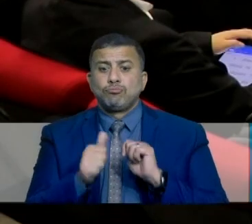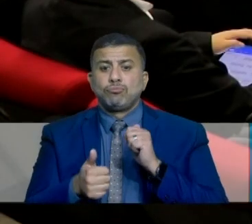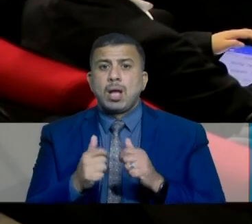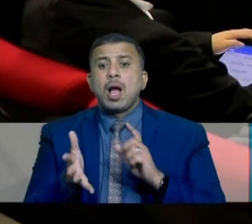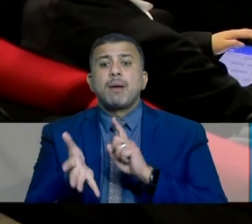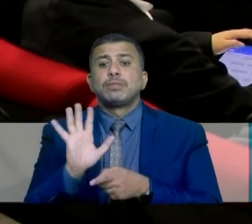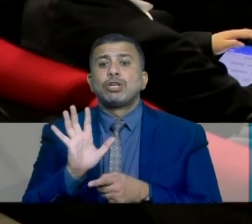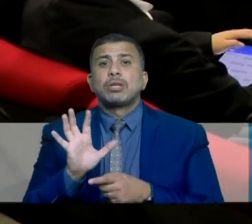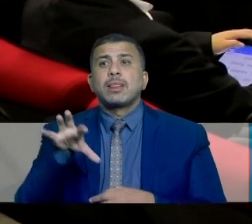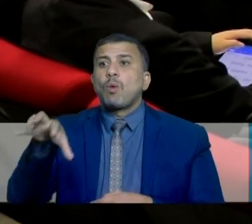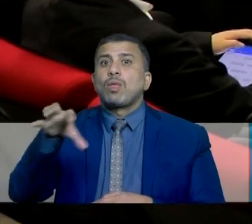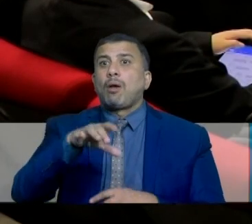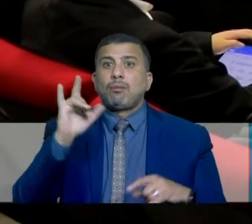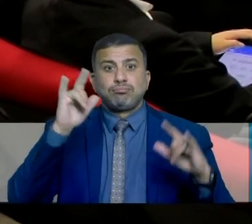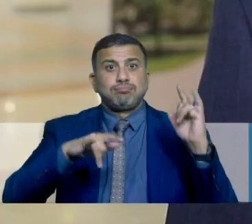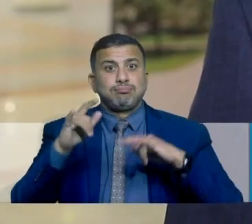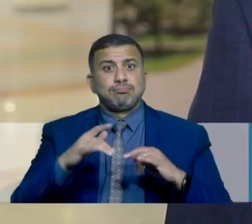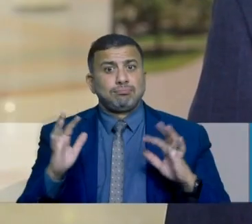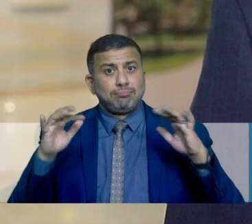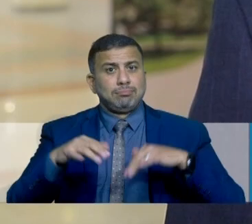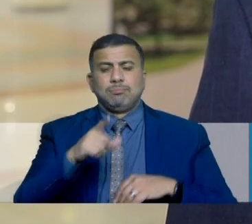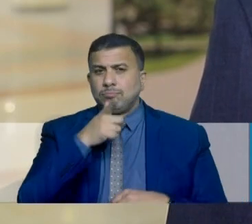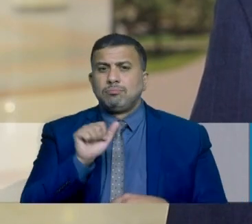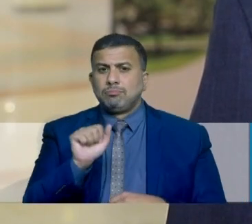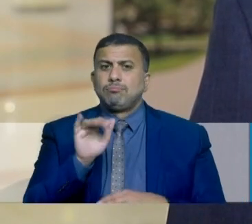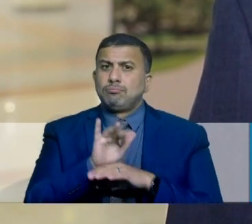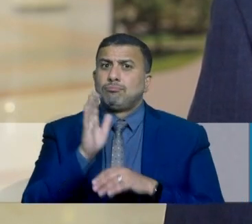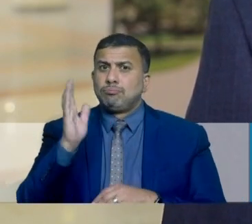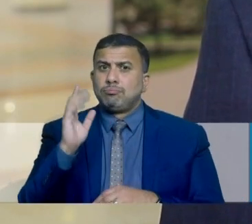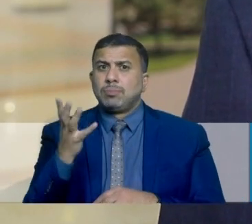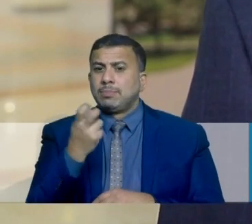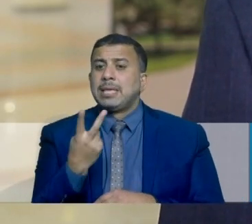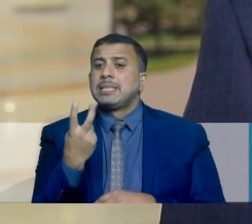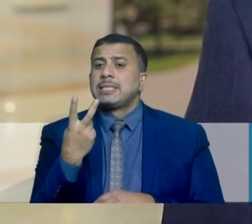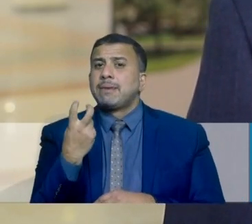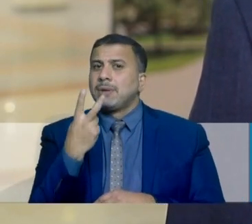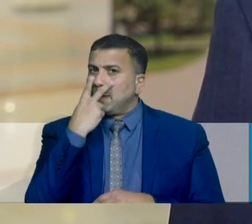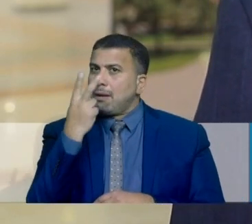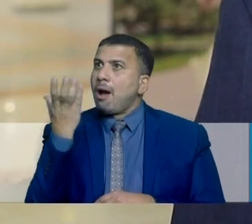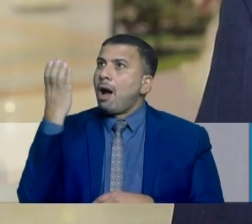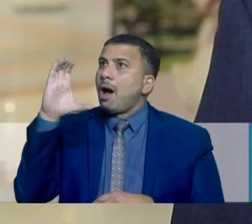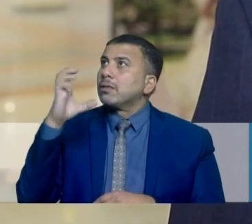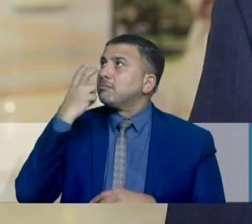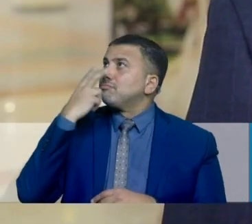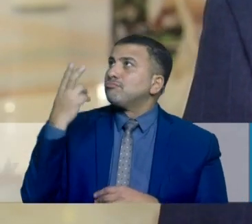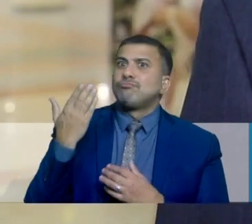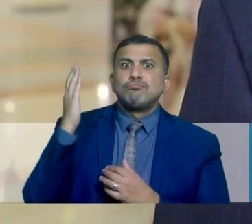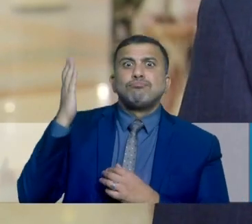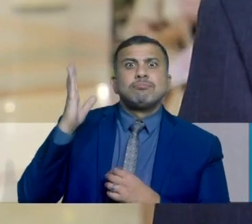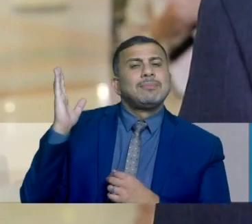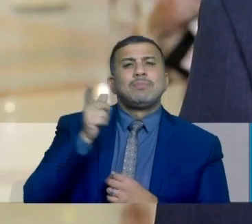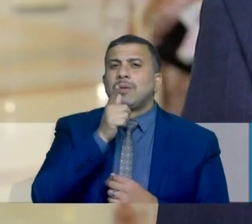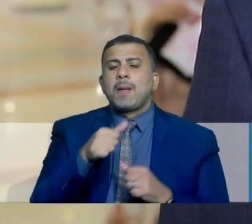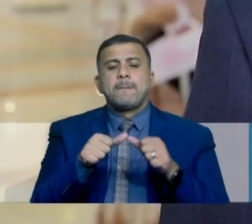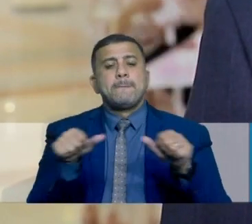مختلفه عندنا 15 جلسه تقنيه حيكون فيها يعني اكثر من 70 عرضا تقديميا في عننا